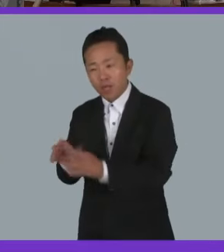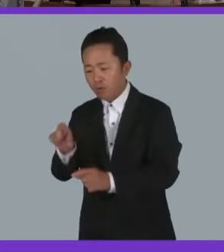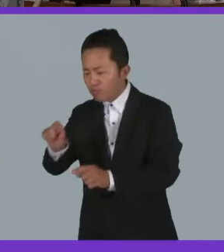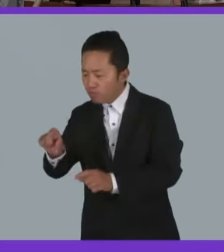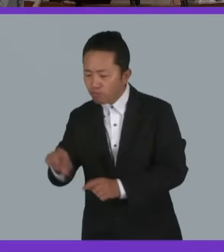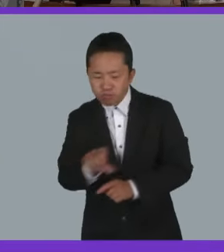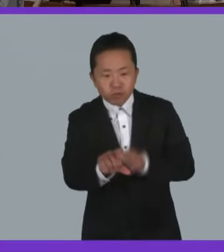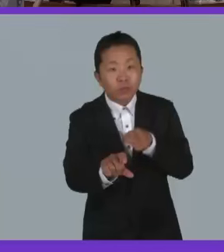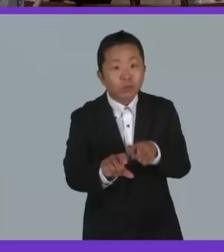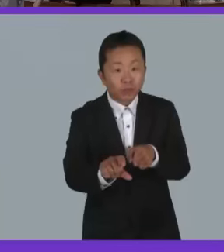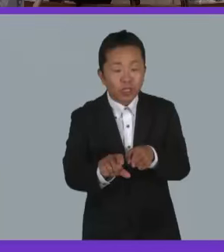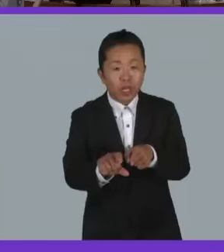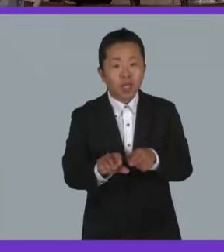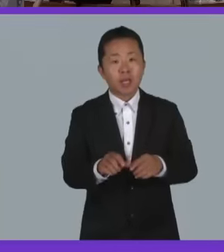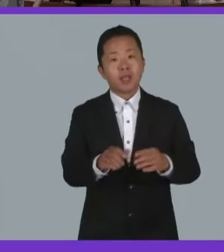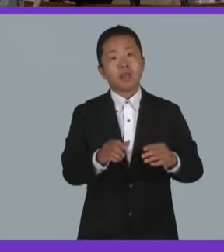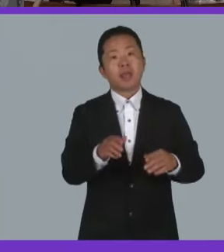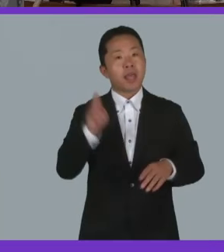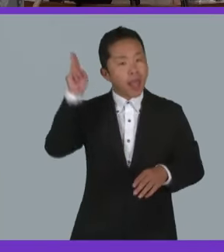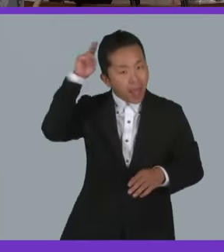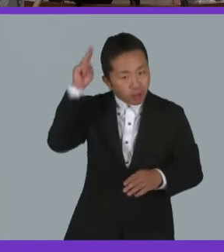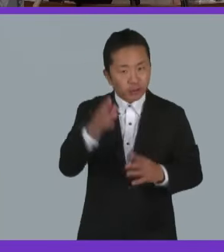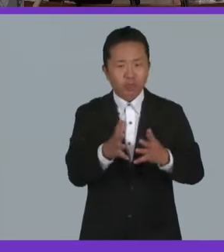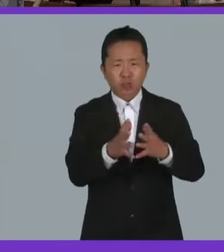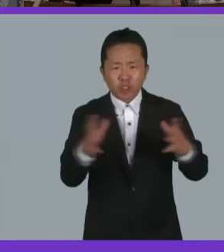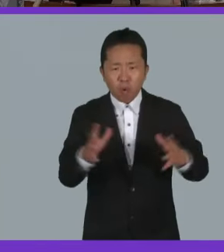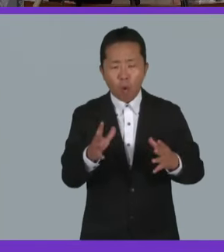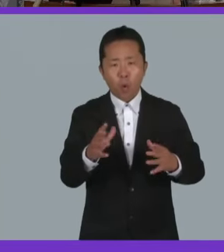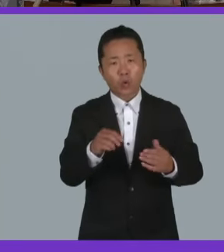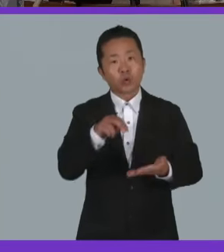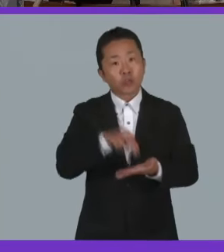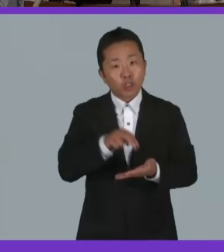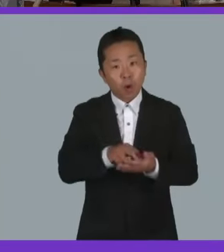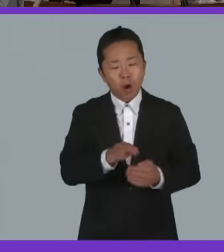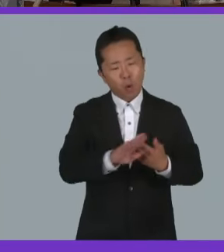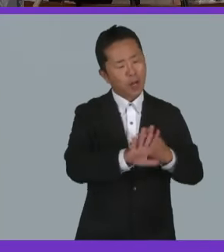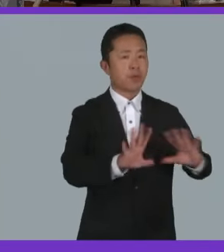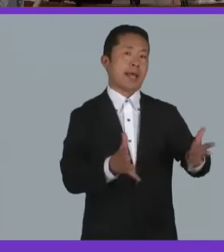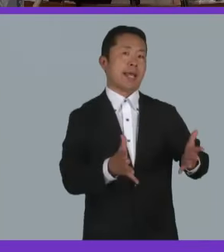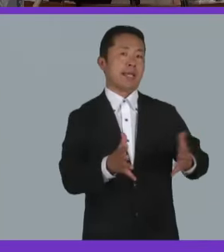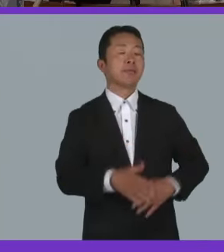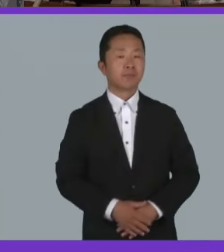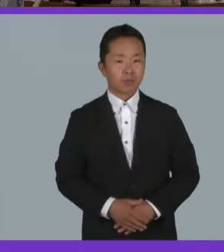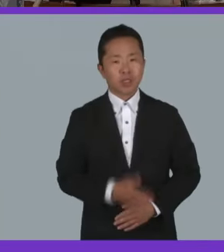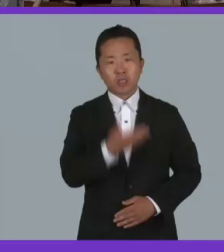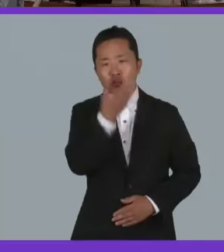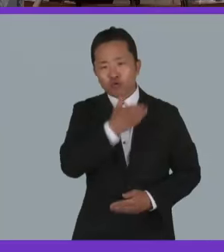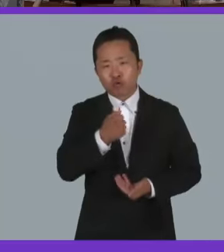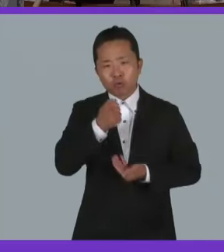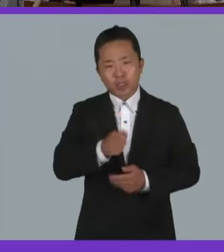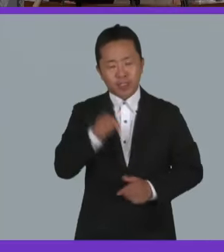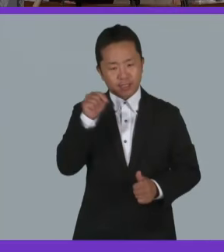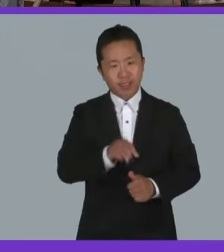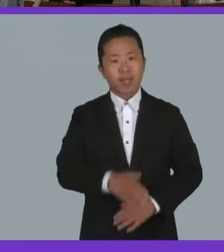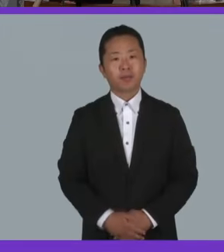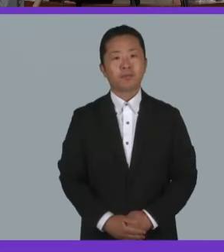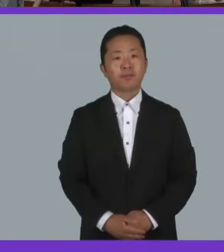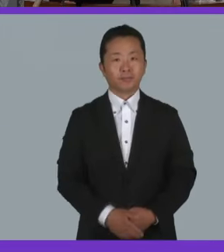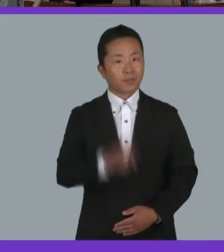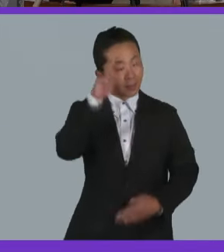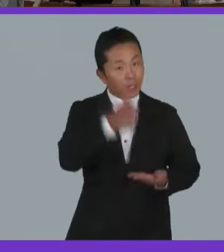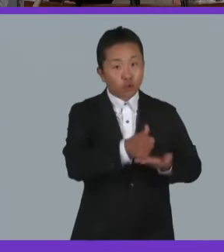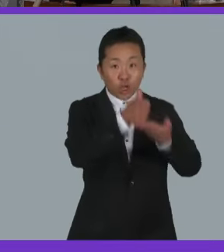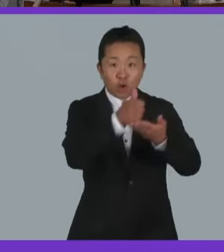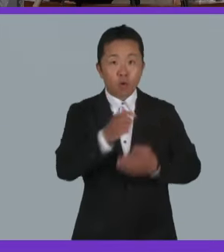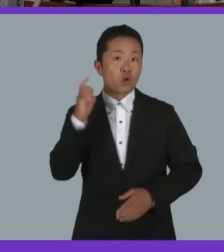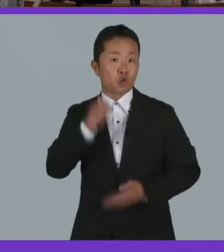江戸時代の宮家の御殿でこれほどの規模を残しているものは他にはなくて、重要文化財に指定されております。大正天皇や昭和天皇